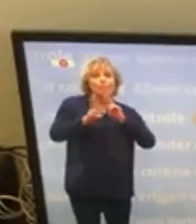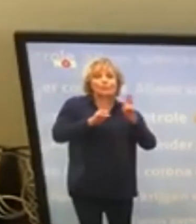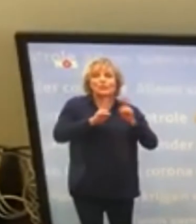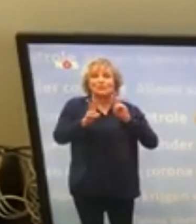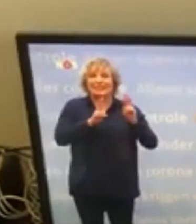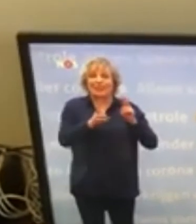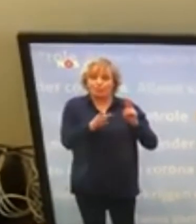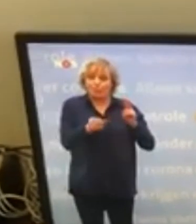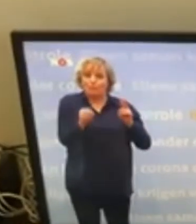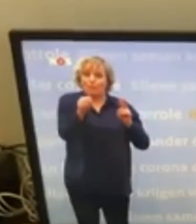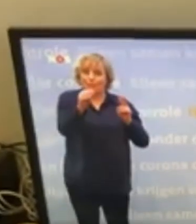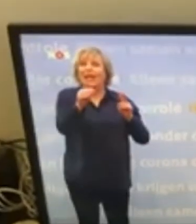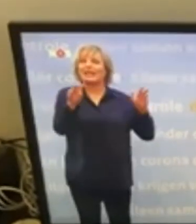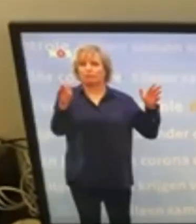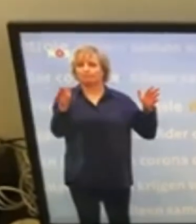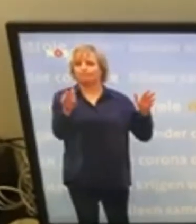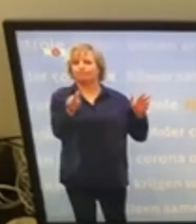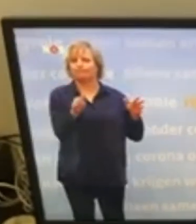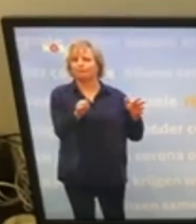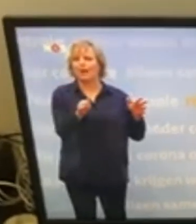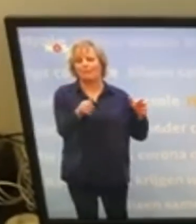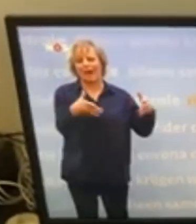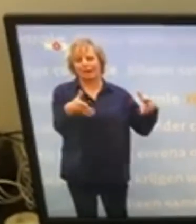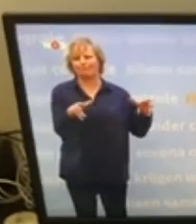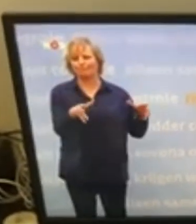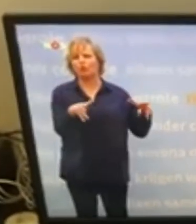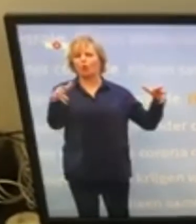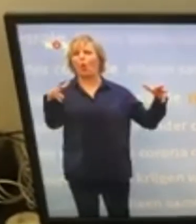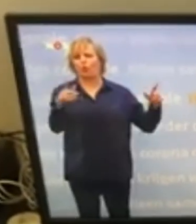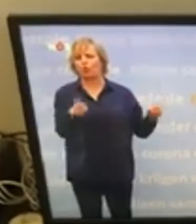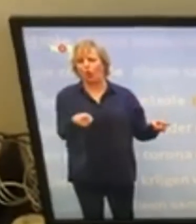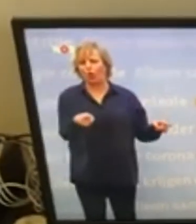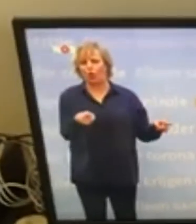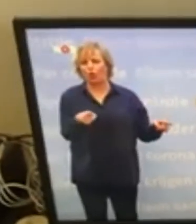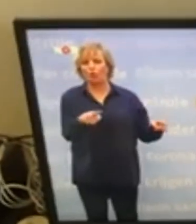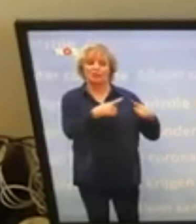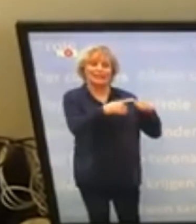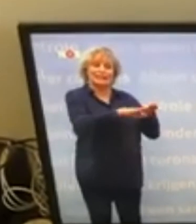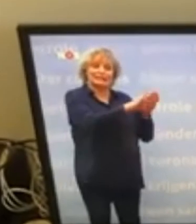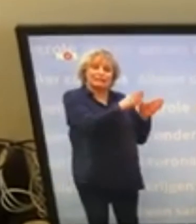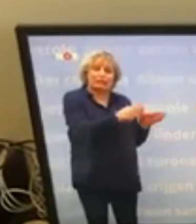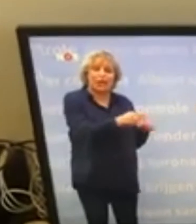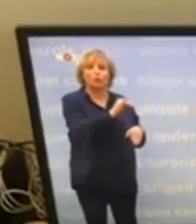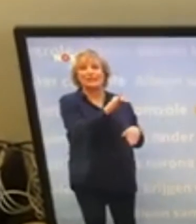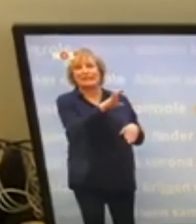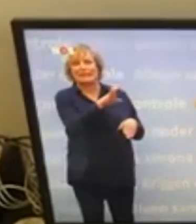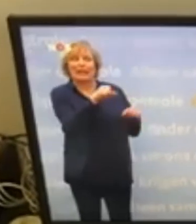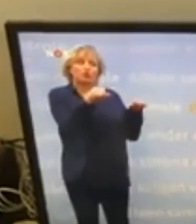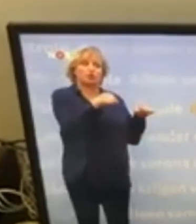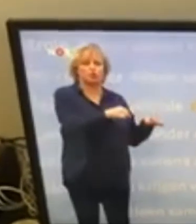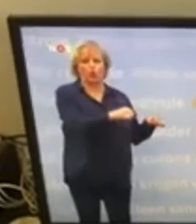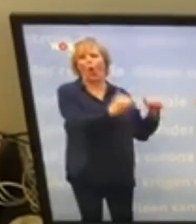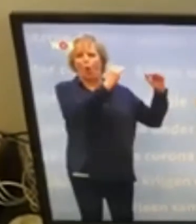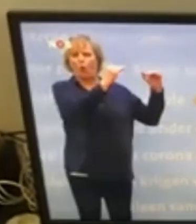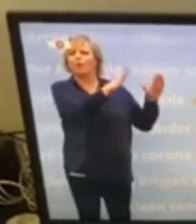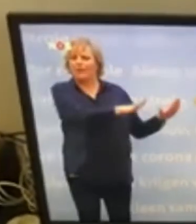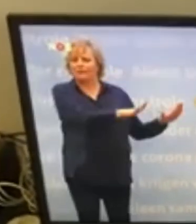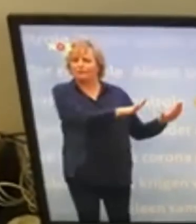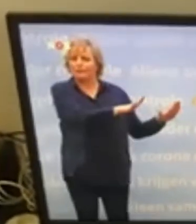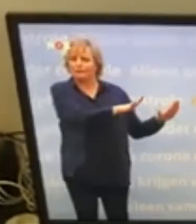daalt, maar nog steeds veel te hoog is. En de druk op de ziekenhuizen en de IC's die blijft aanhoudend hoog.